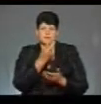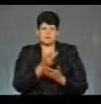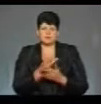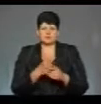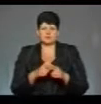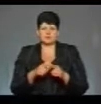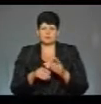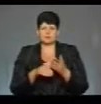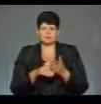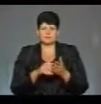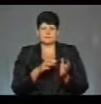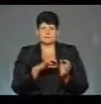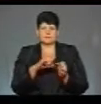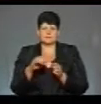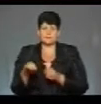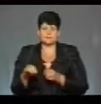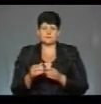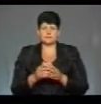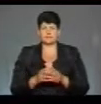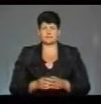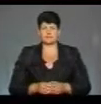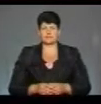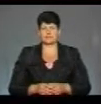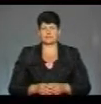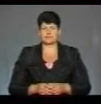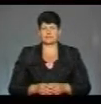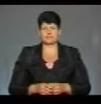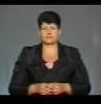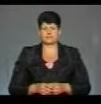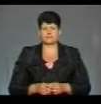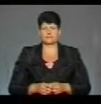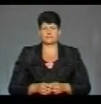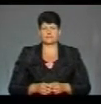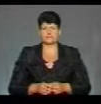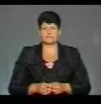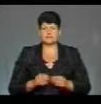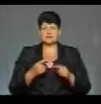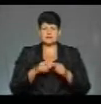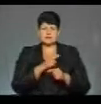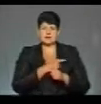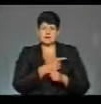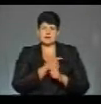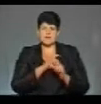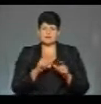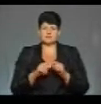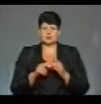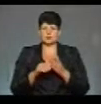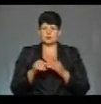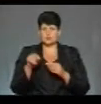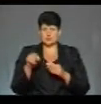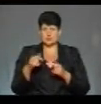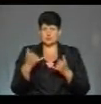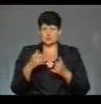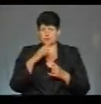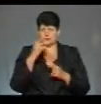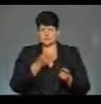швидкої допомоги. Більше розповість Наталія Бельзецька. Це лікарня швидкої допомоги. Сюди сьогодні